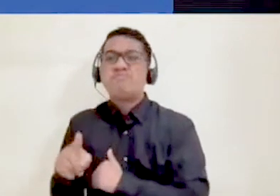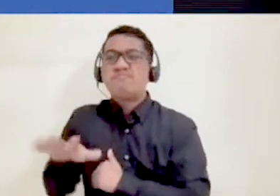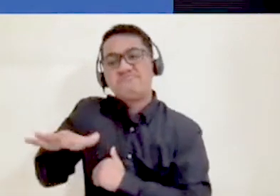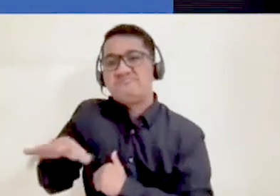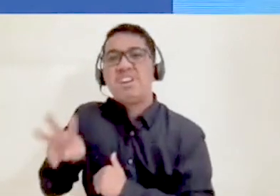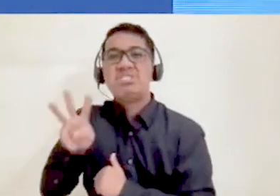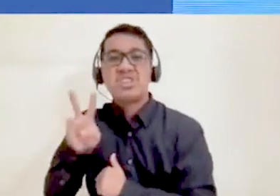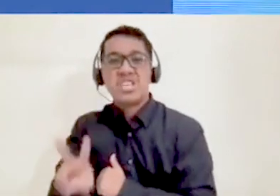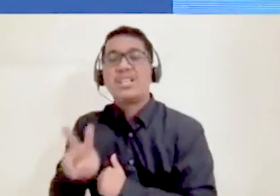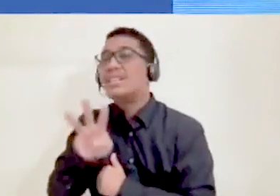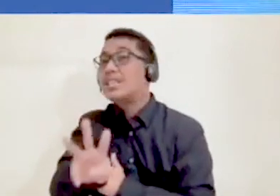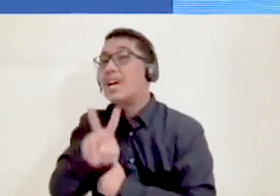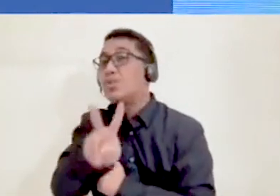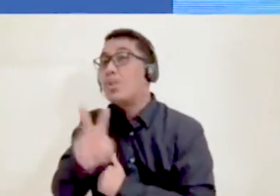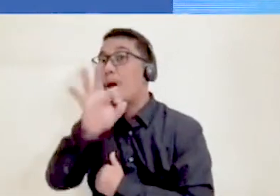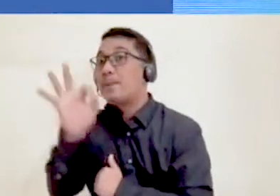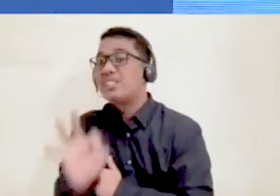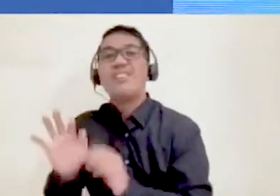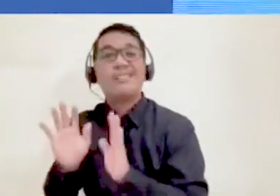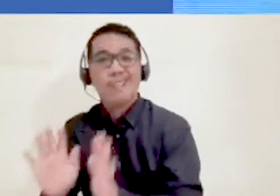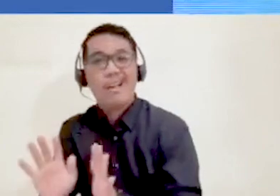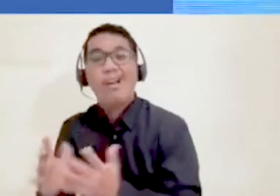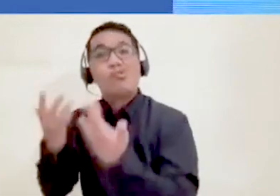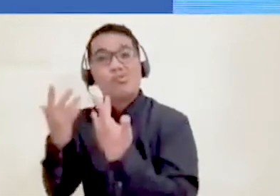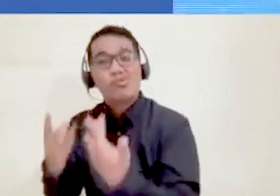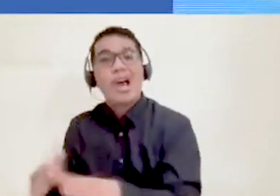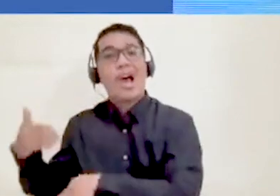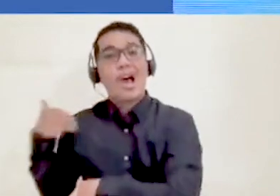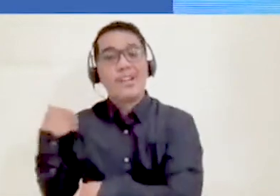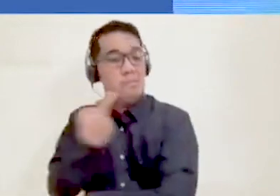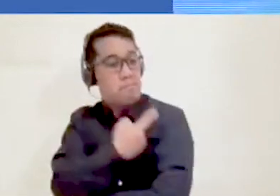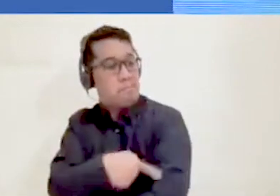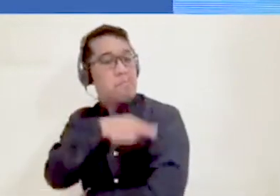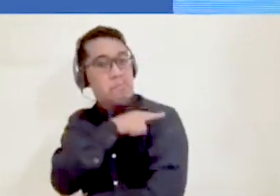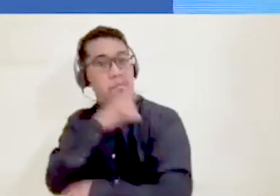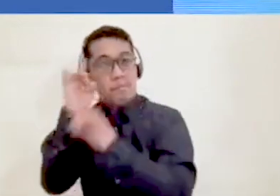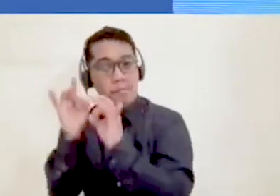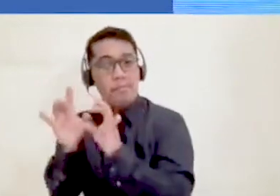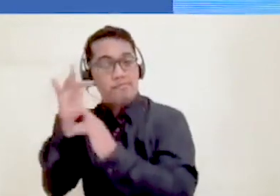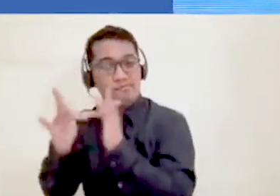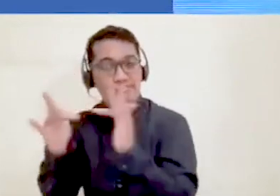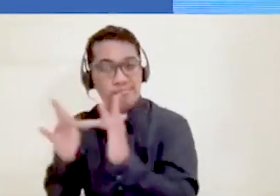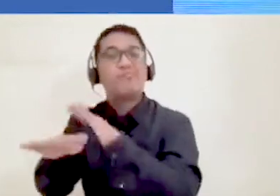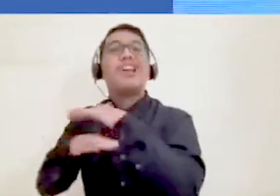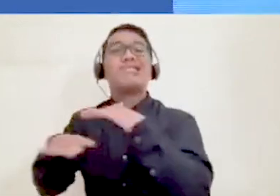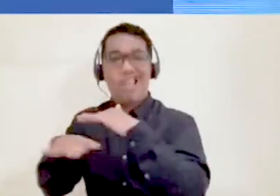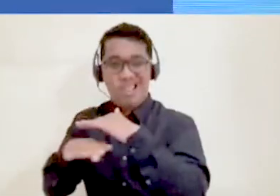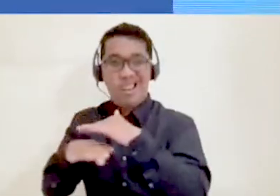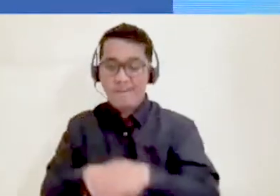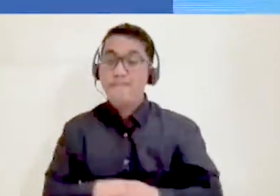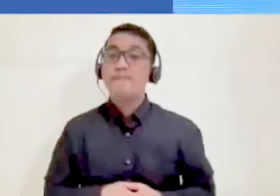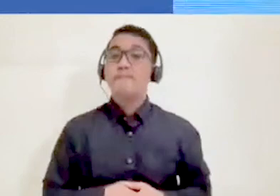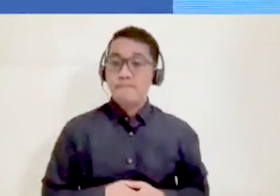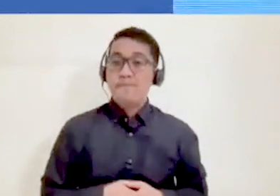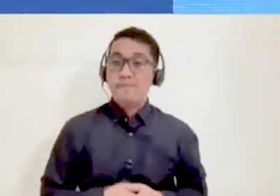32 persen saja yang sudah memiliki kecakapan digital dasar dan bahkan